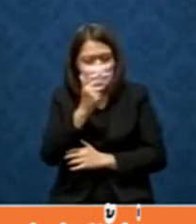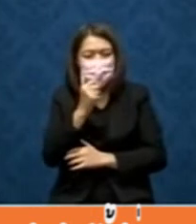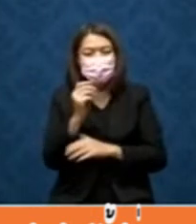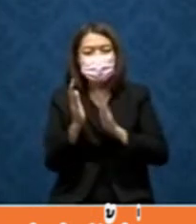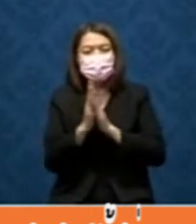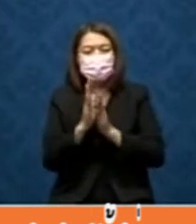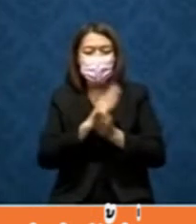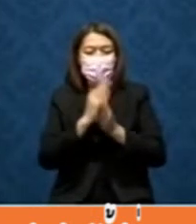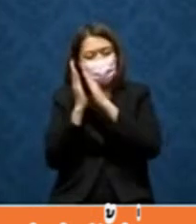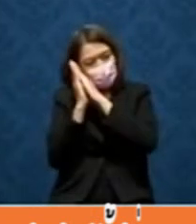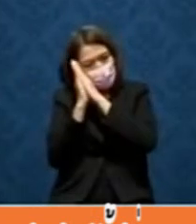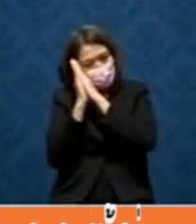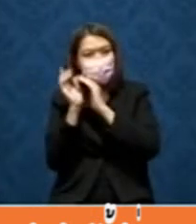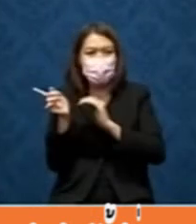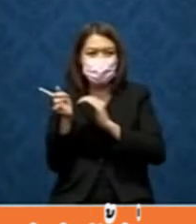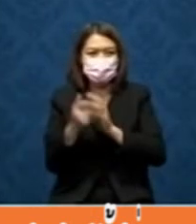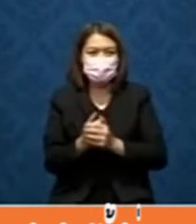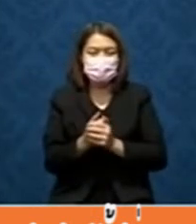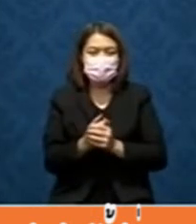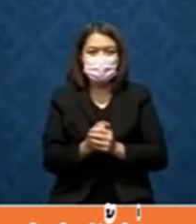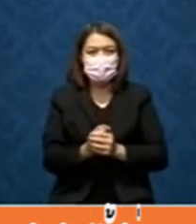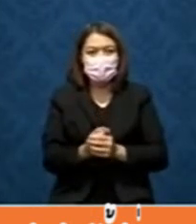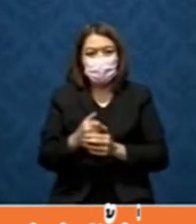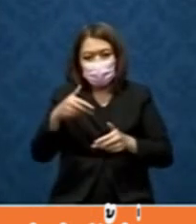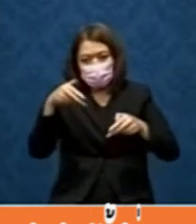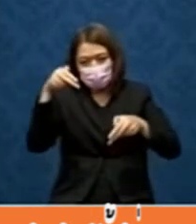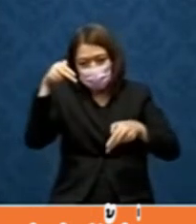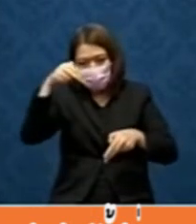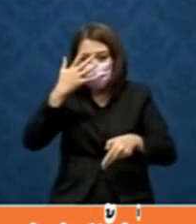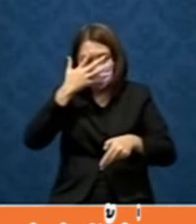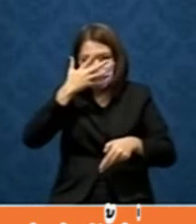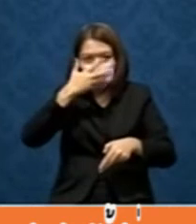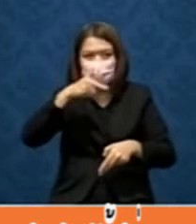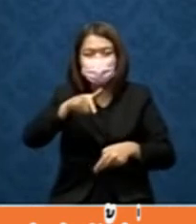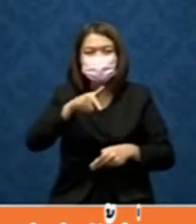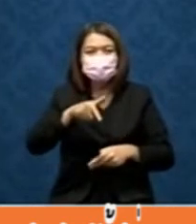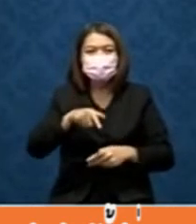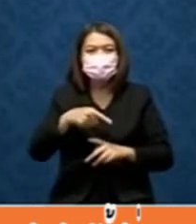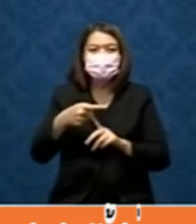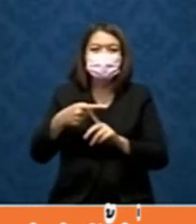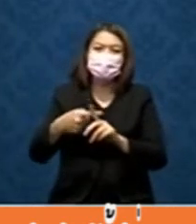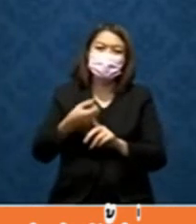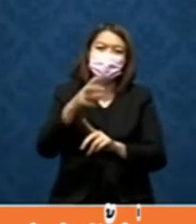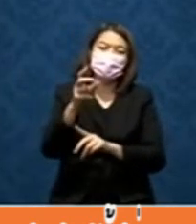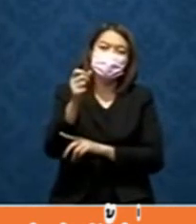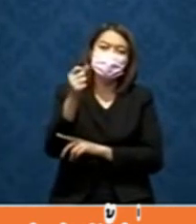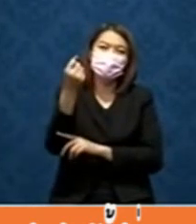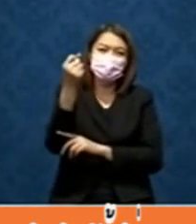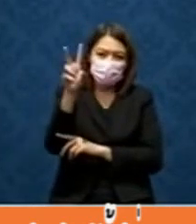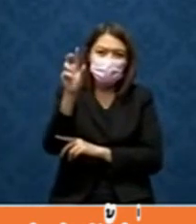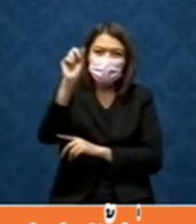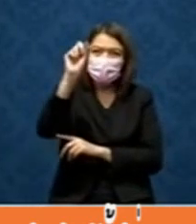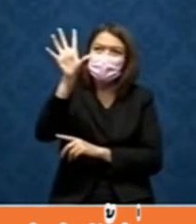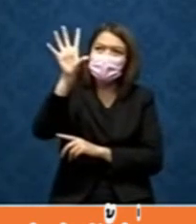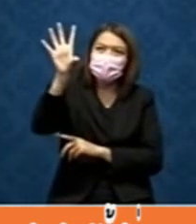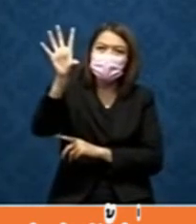สวยงาม มพระนอนที่ยาวทสุดในประเทศไยมองขางบนอาจสวยครับคนอาจะบอกว่าวันเป็เดือน 12 น้ำนอง